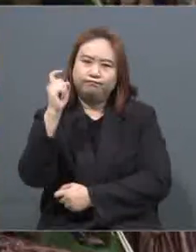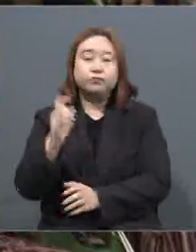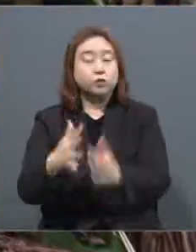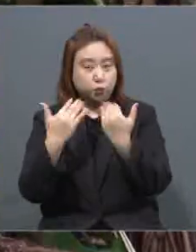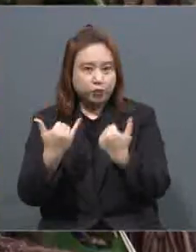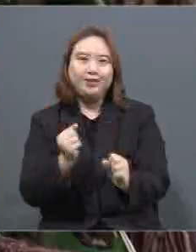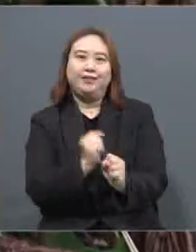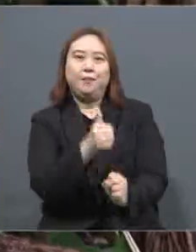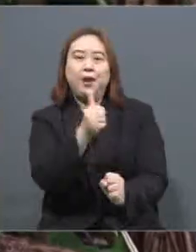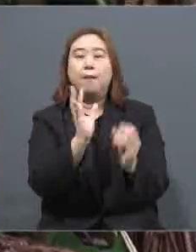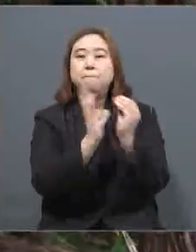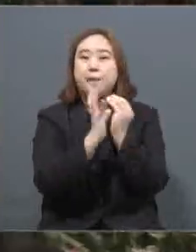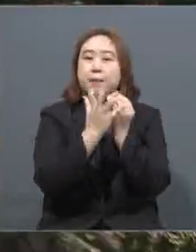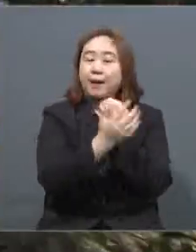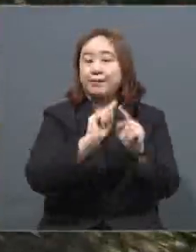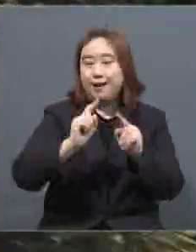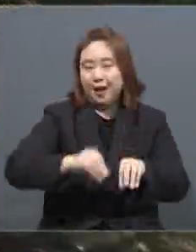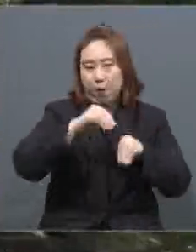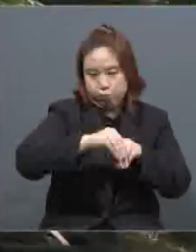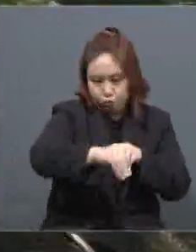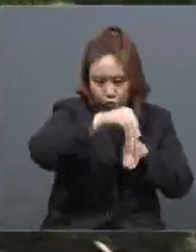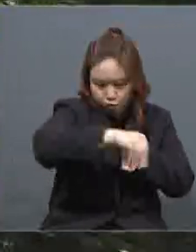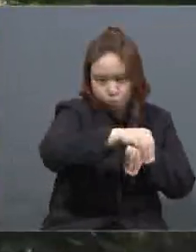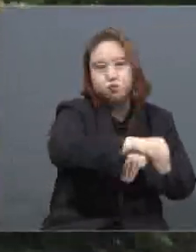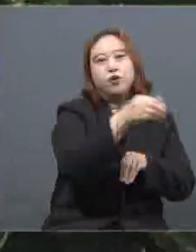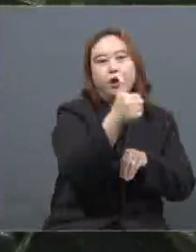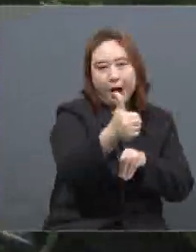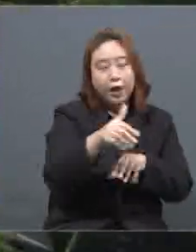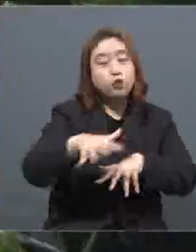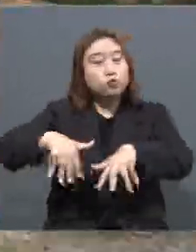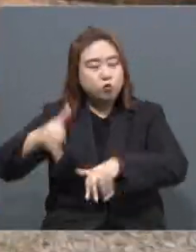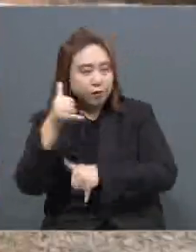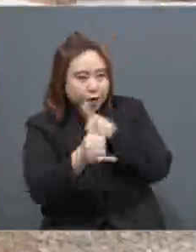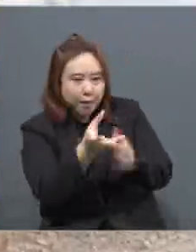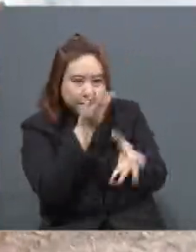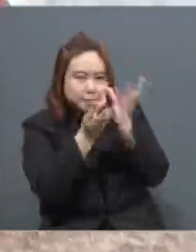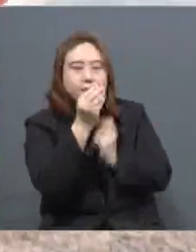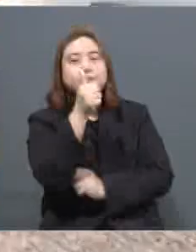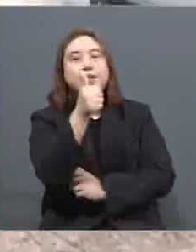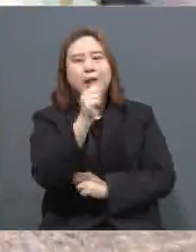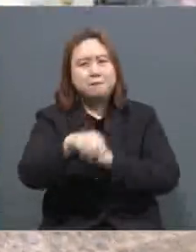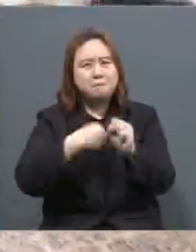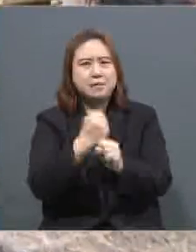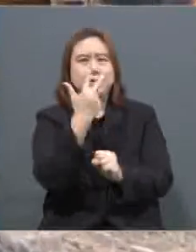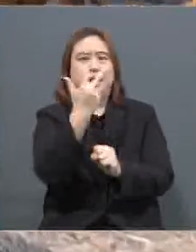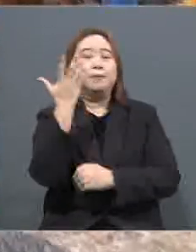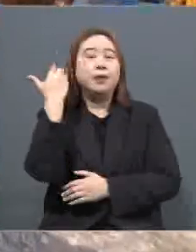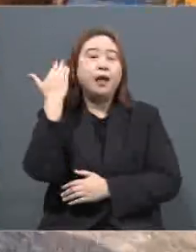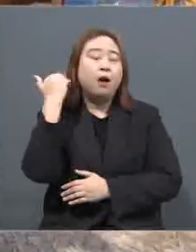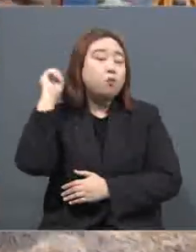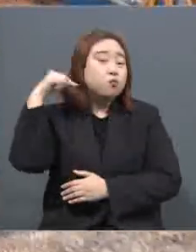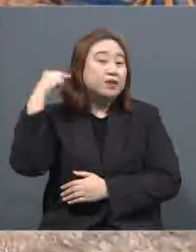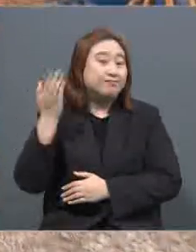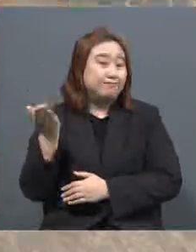ผลิตพืชผักที่อุดมสมบูรณ์และเป็นฐานการเรียนรู้ให้กับชุมชนเมื่อ3ปีที่ผ่านมานางน้ำค้างค